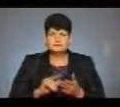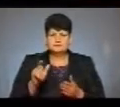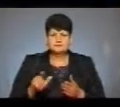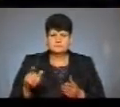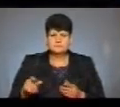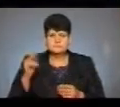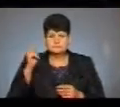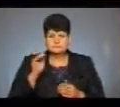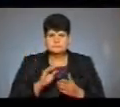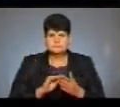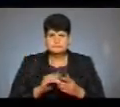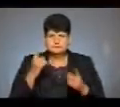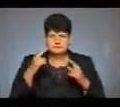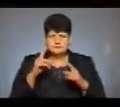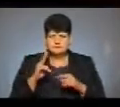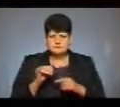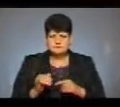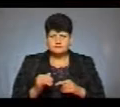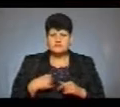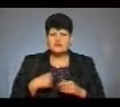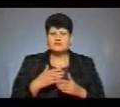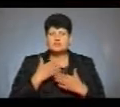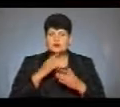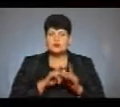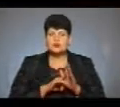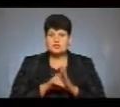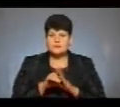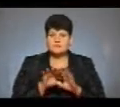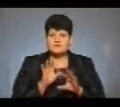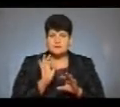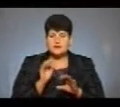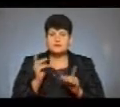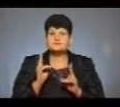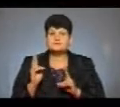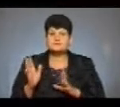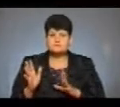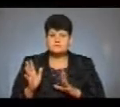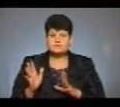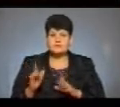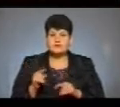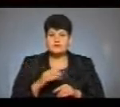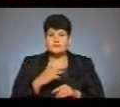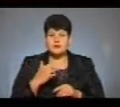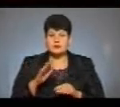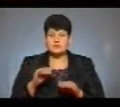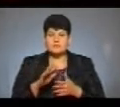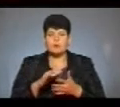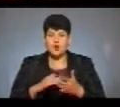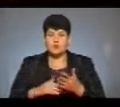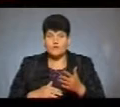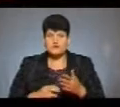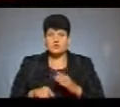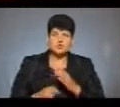Мацько вчаться писати казку. Ви читаєте початок, тоді вибираєте якогось персонажа, їх тут багато. Тоді продовження,